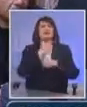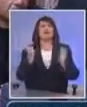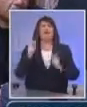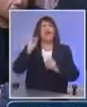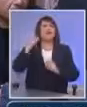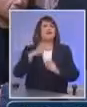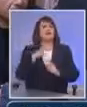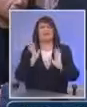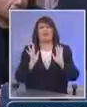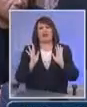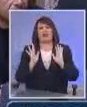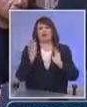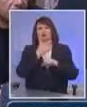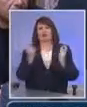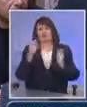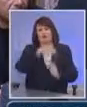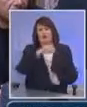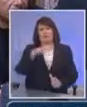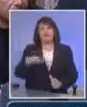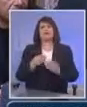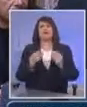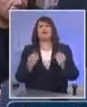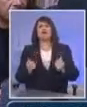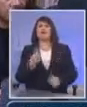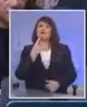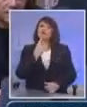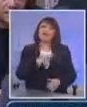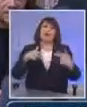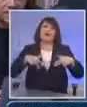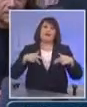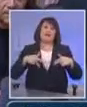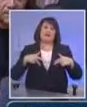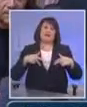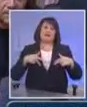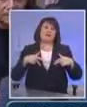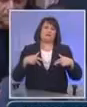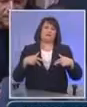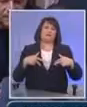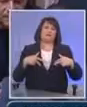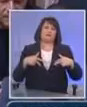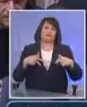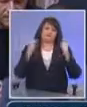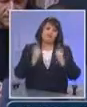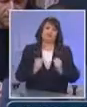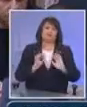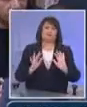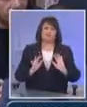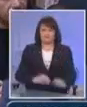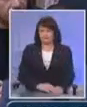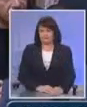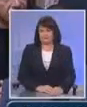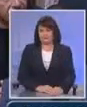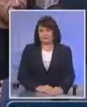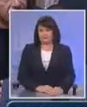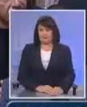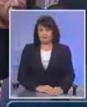αλλοδαπών στα σχολεία με τον τρόπο με τον οποίο η κυβέρνηση θέλει να τους τοποθετήσει.